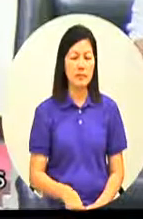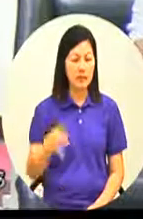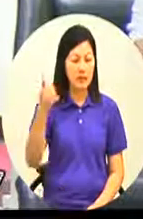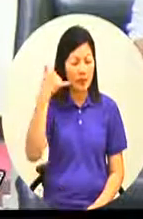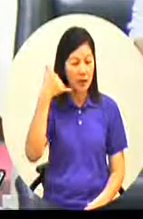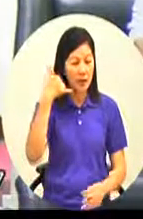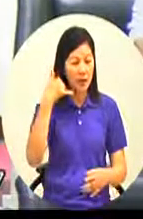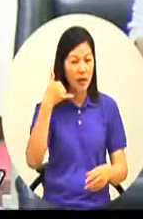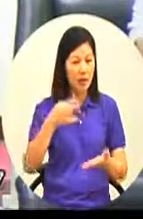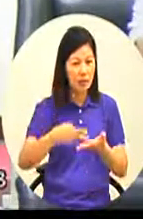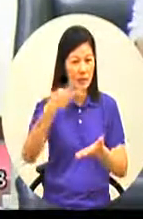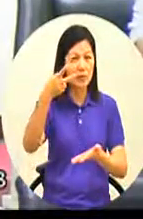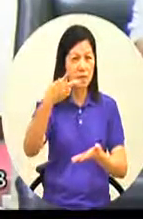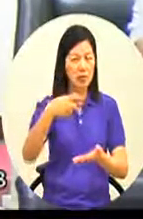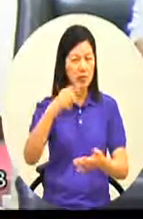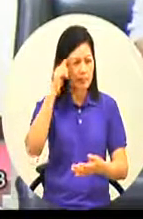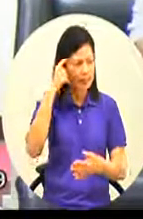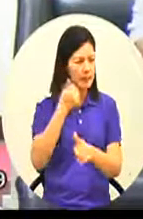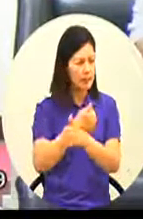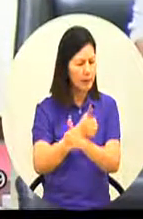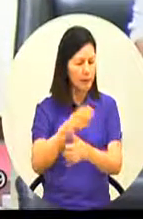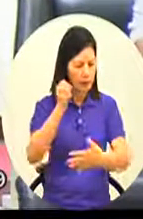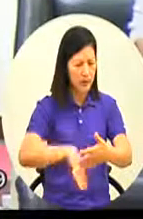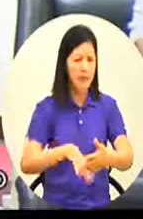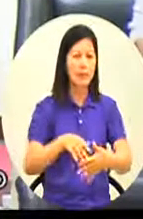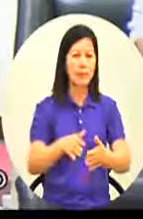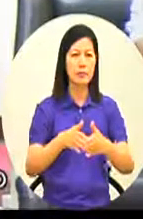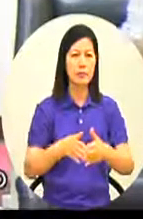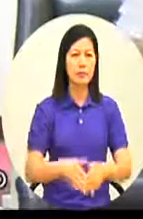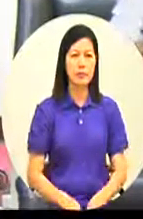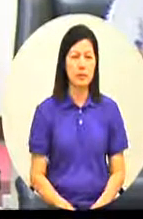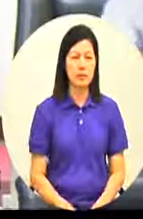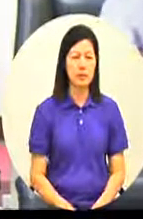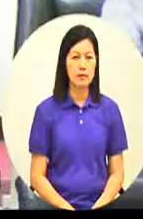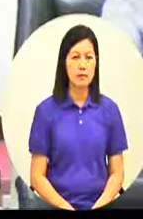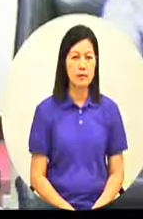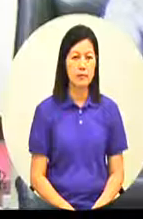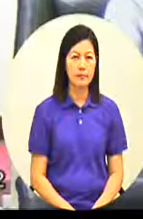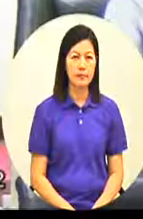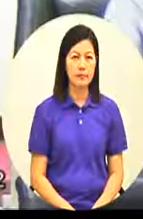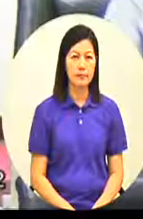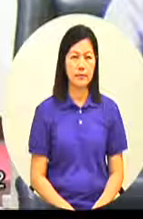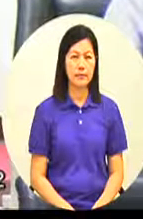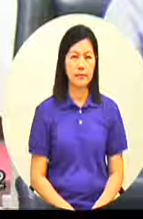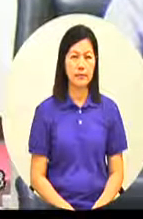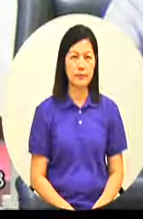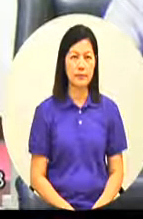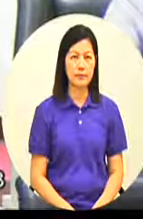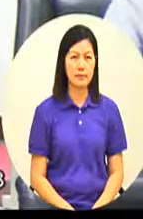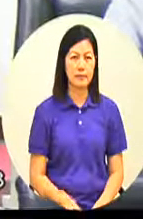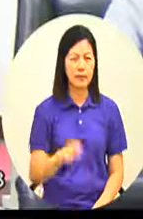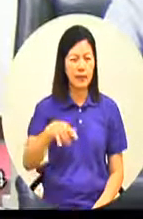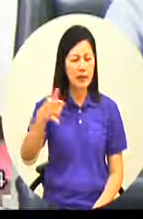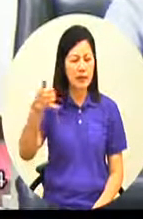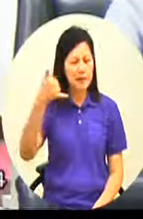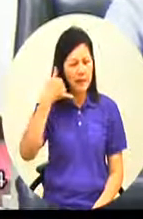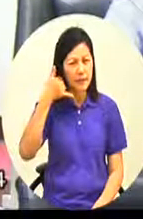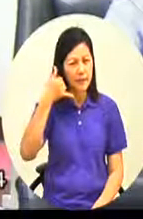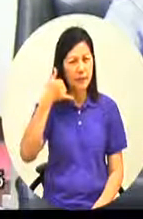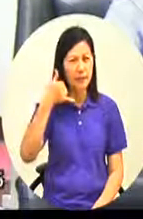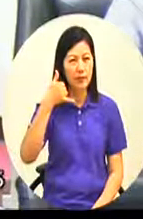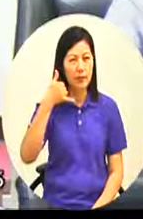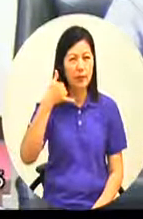后，我们就要纳入考量了？哦，是不是让他看纳入考量？哦，不要说这个电话，这电视